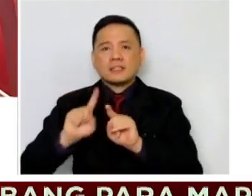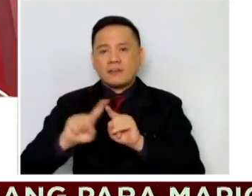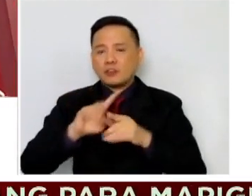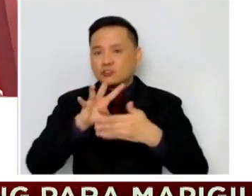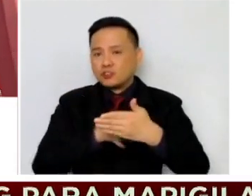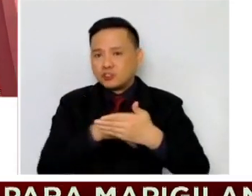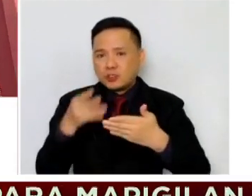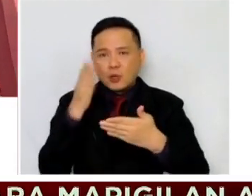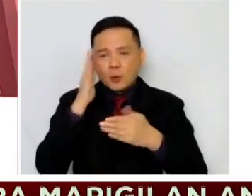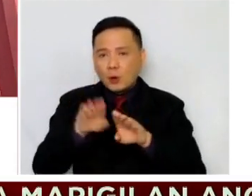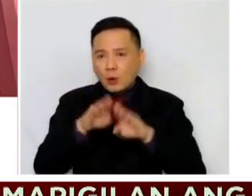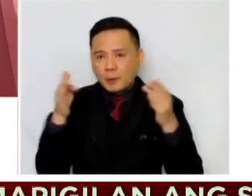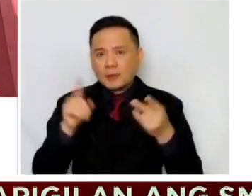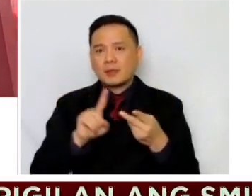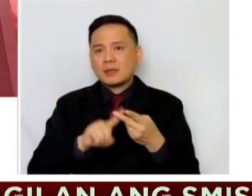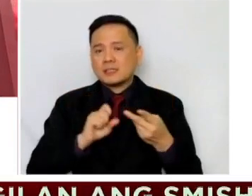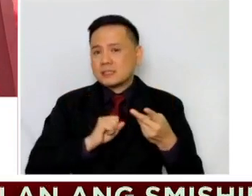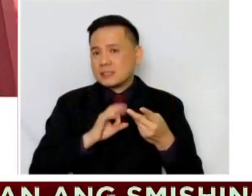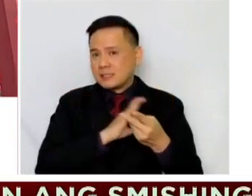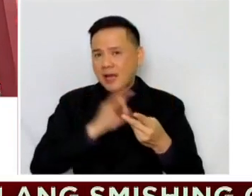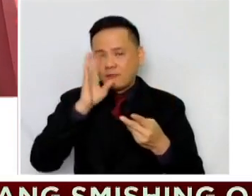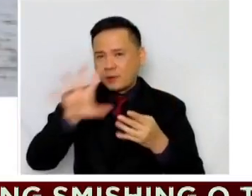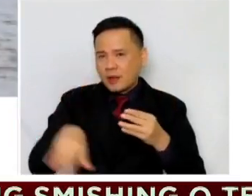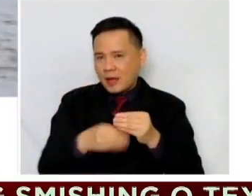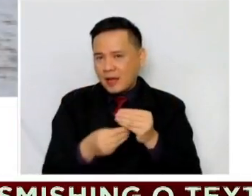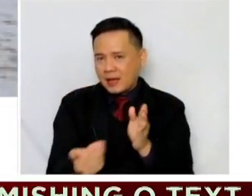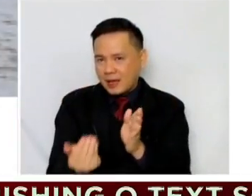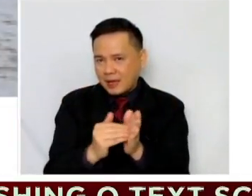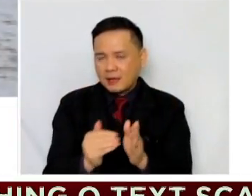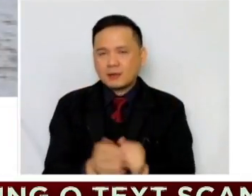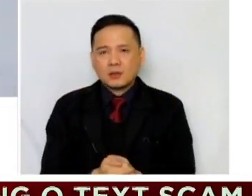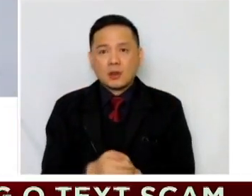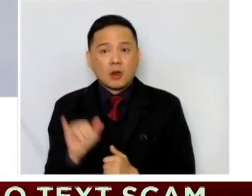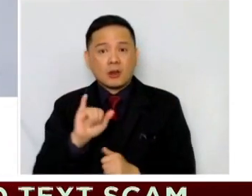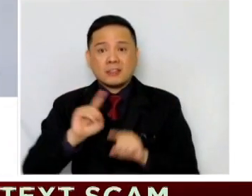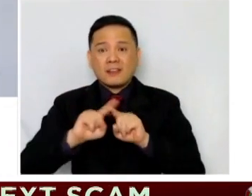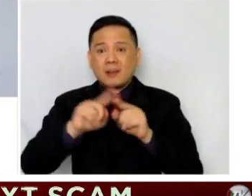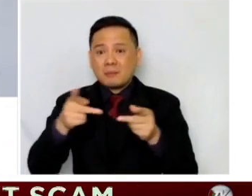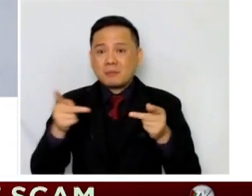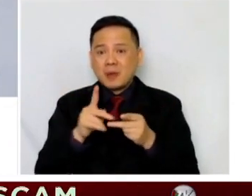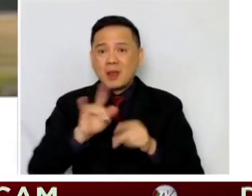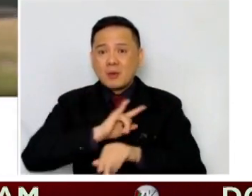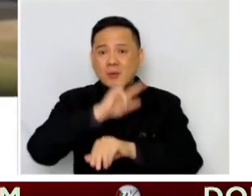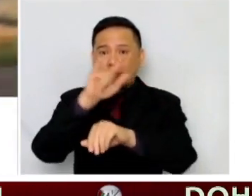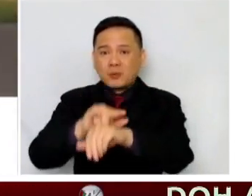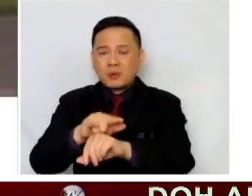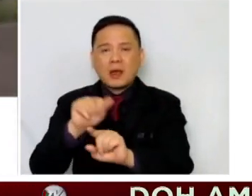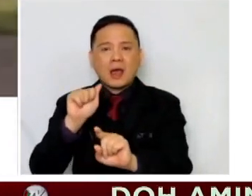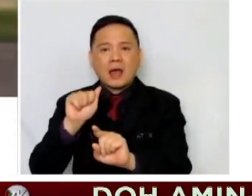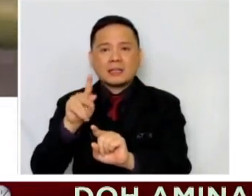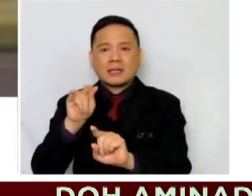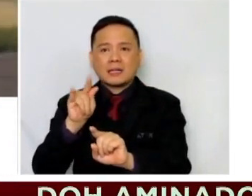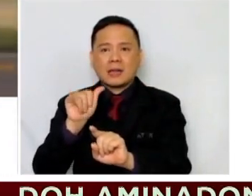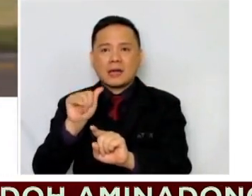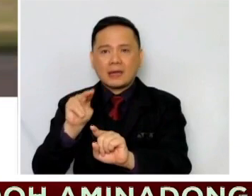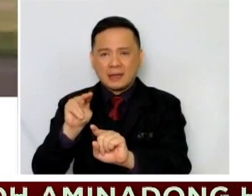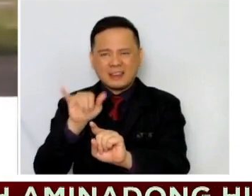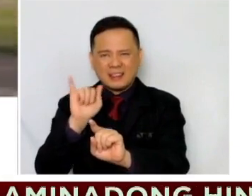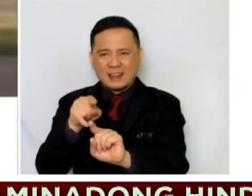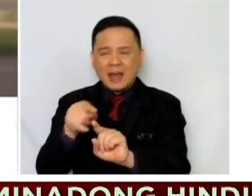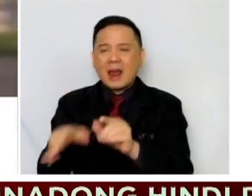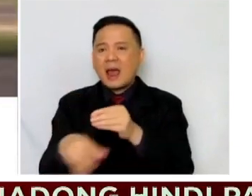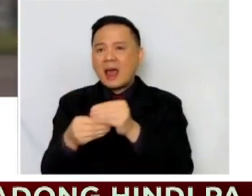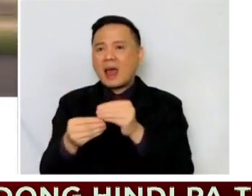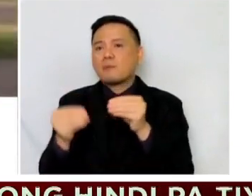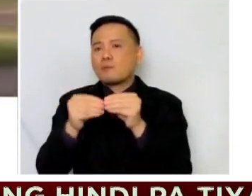na naapektuhan. Dodoblehin na kasi ang kanilang mga biyahe sa ibang destinasyon gaya ng Katiklan at may plano na rin simulan ulit